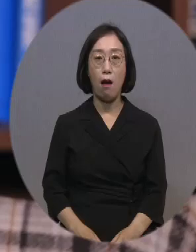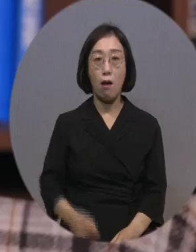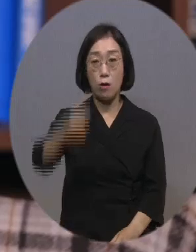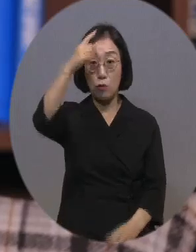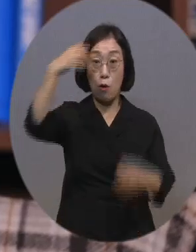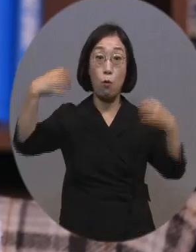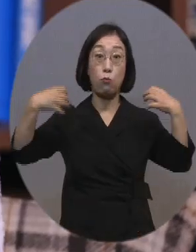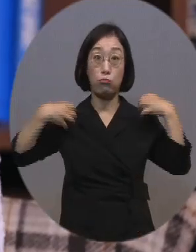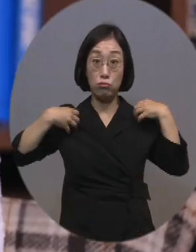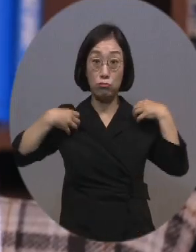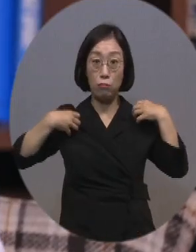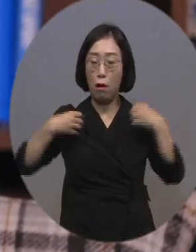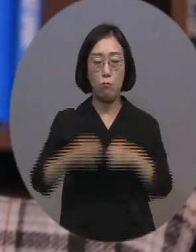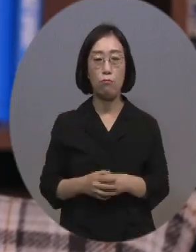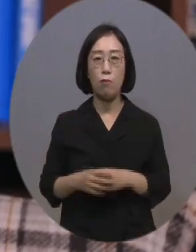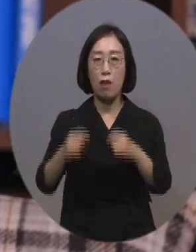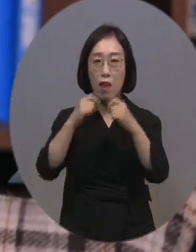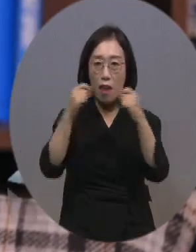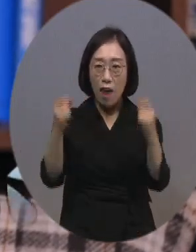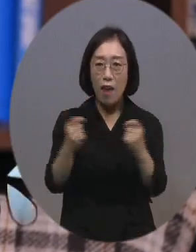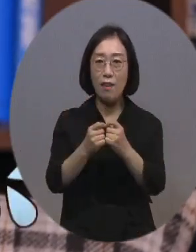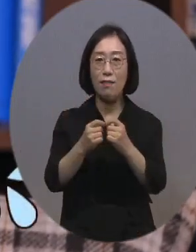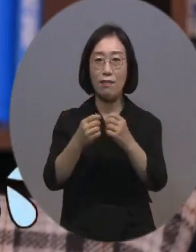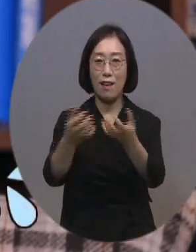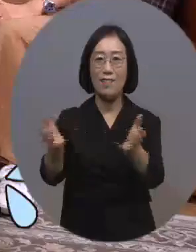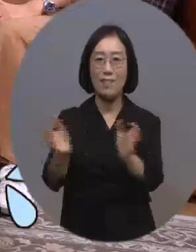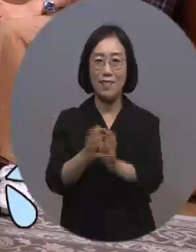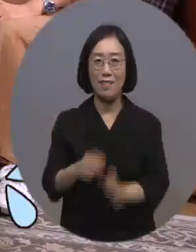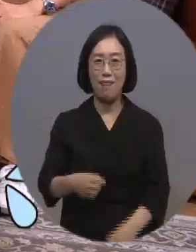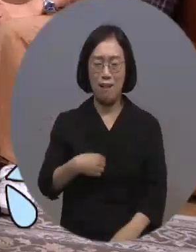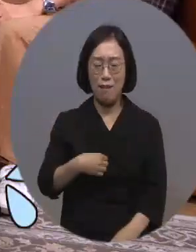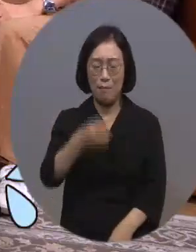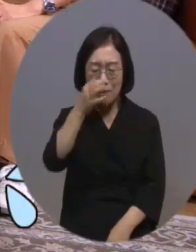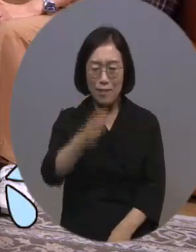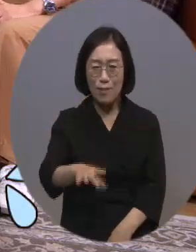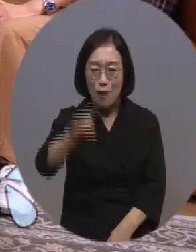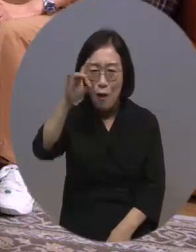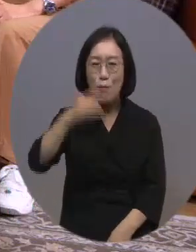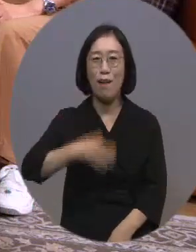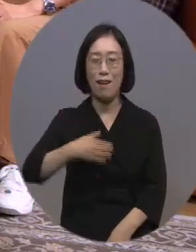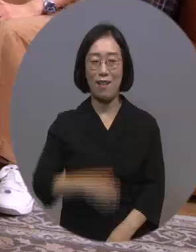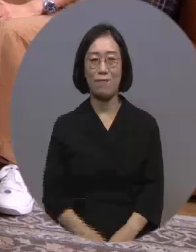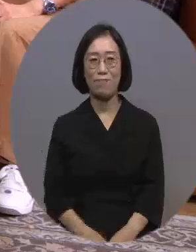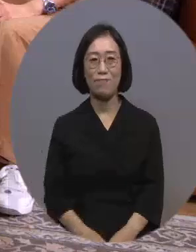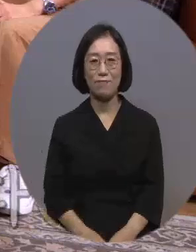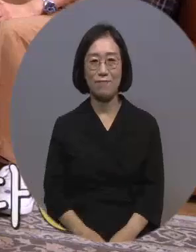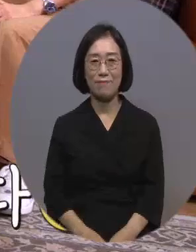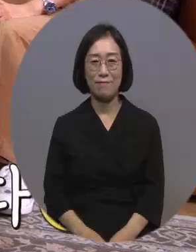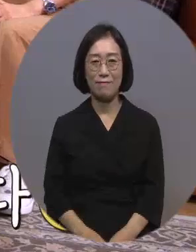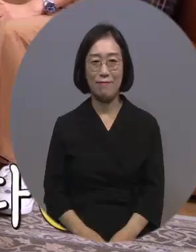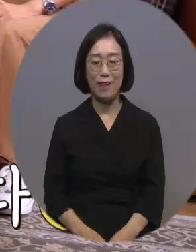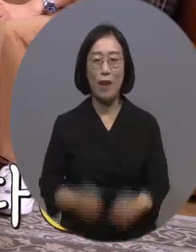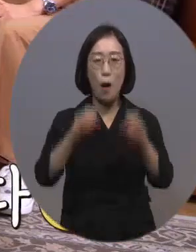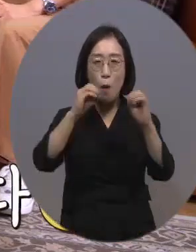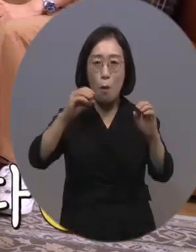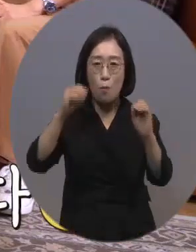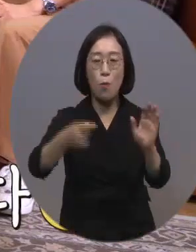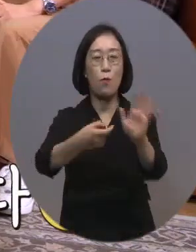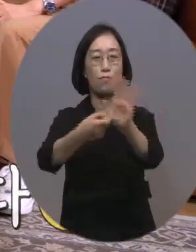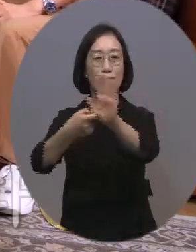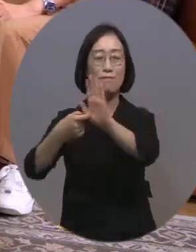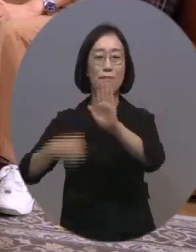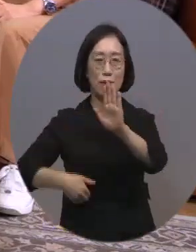아니요, 민간 단체입니다. 저는 NGO. 이런 단체를 죄송해요. 처음 알았어요. 이런 많이 단체가 있다는 홍보를 해야 하는.